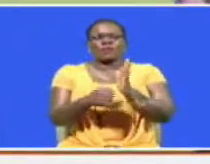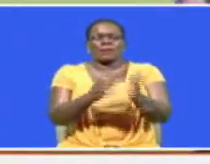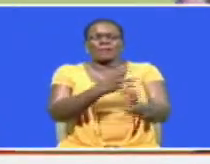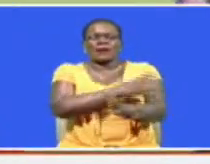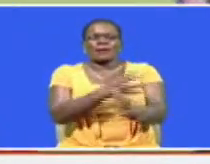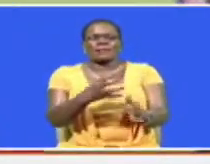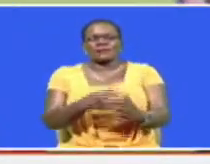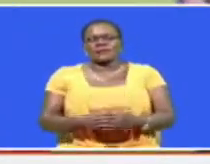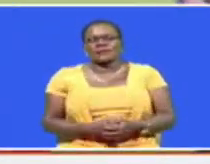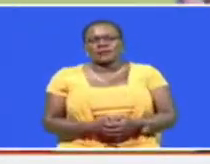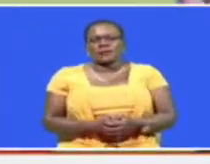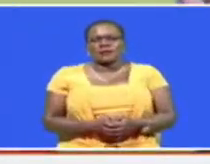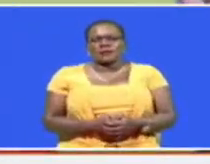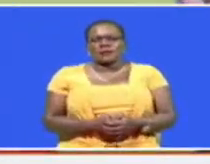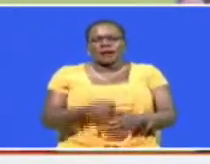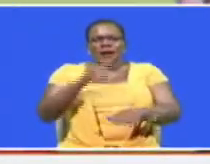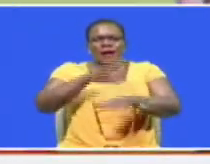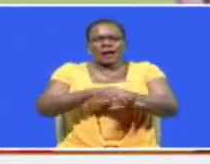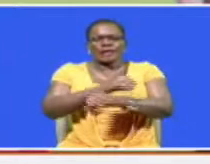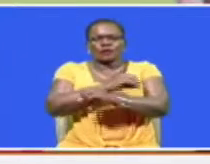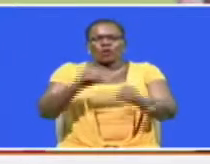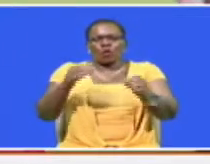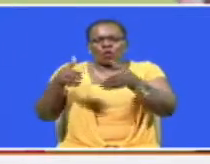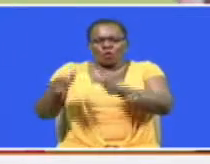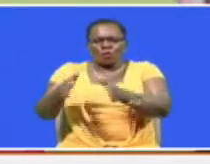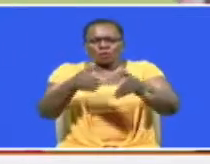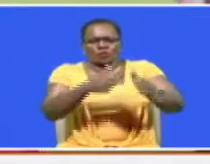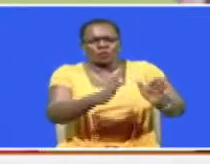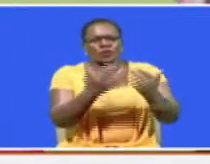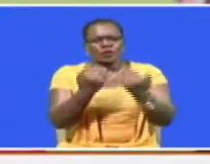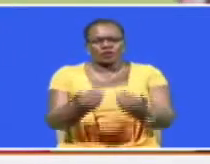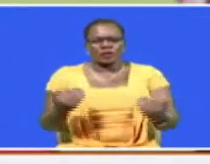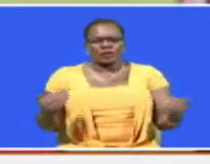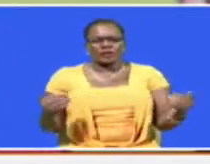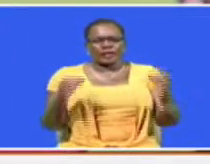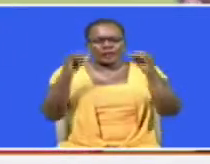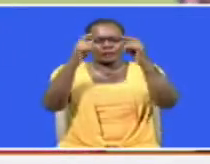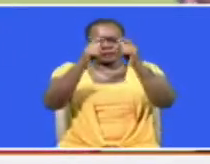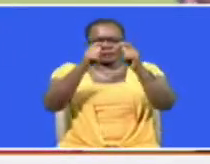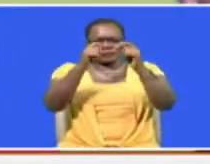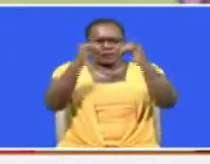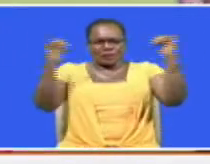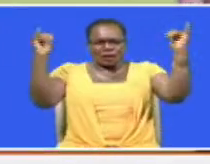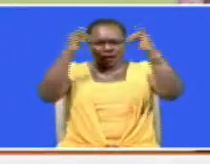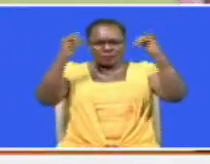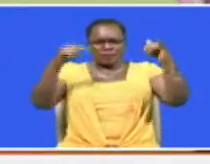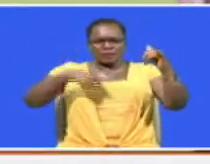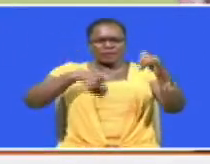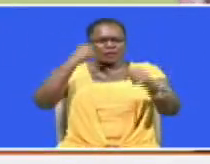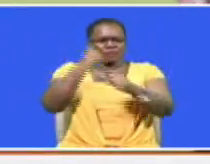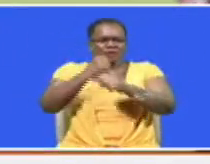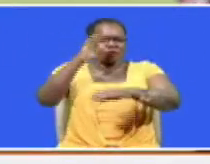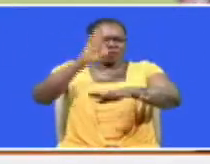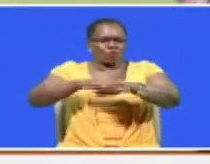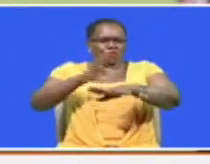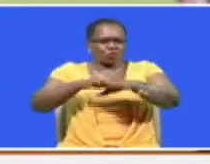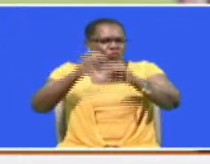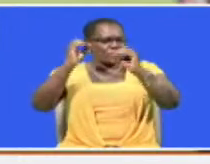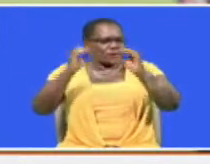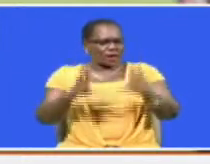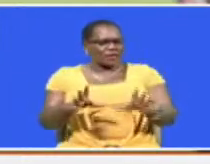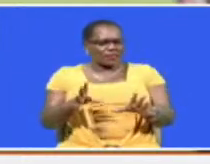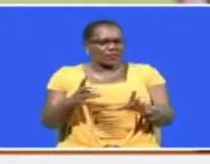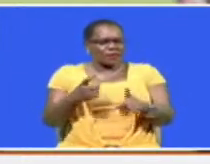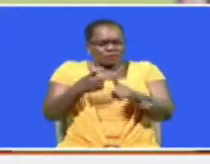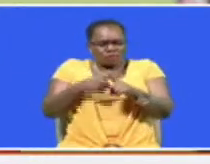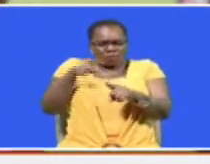capacity. Yani hatujapata nafasi kabisa ya kuweka watoto wetu kwa camp na hatujakuwa tukifanya vizuri sana katika